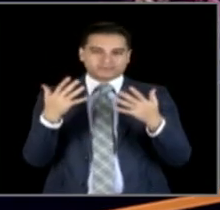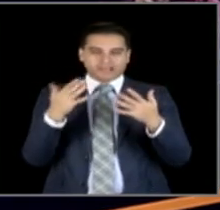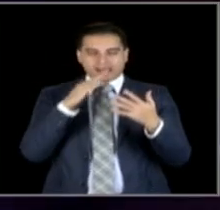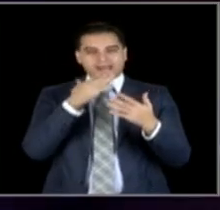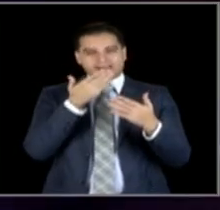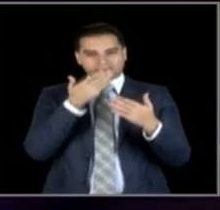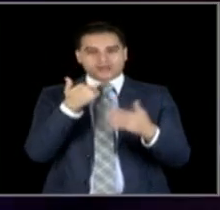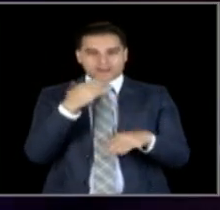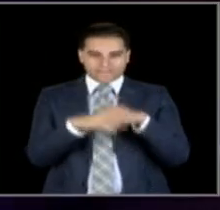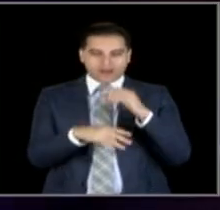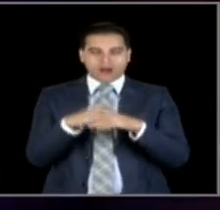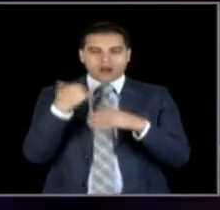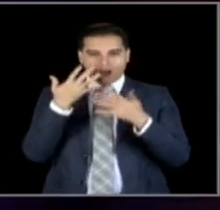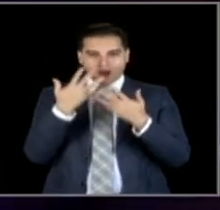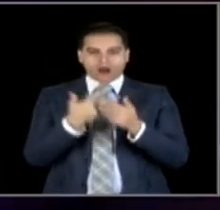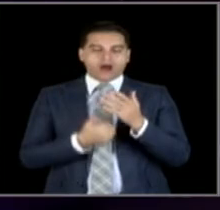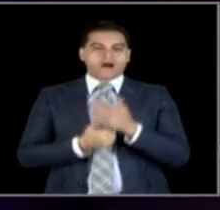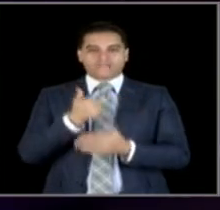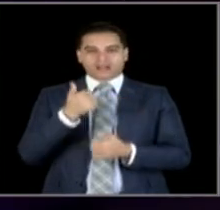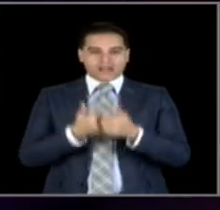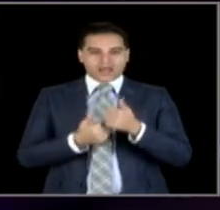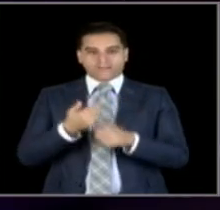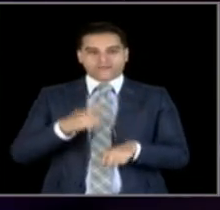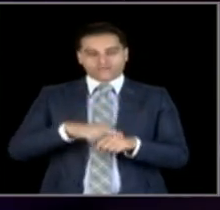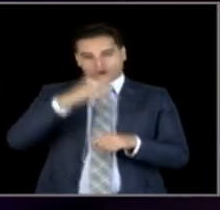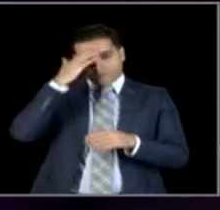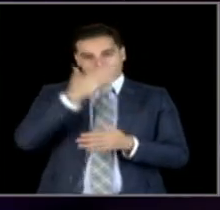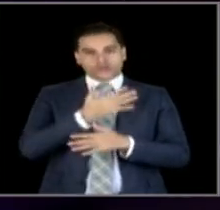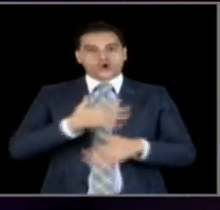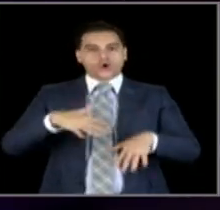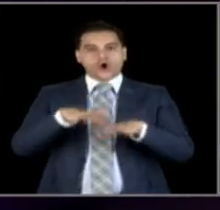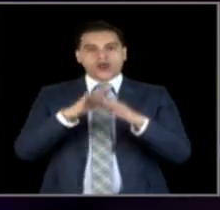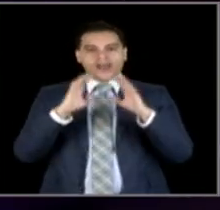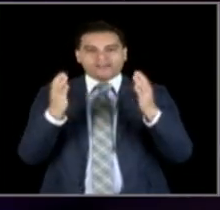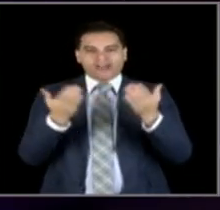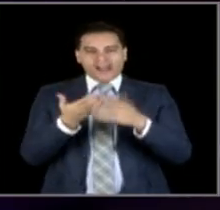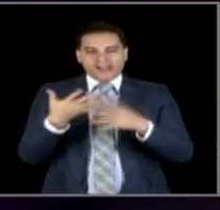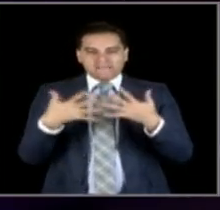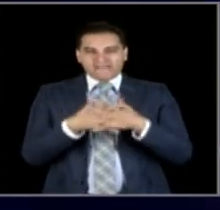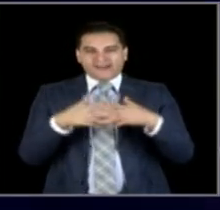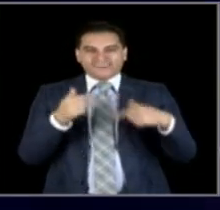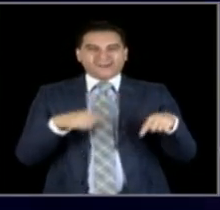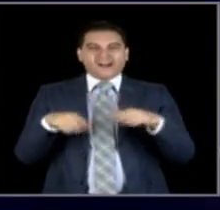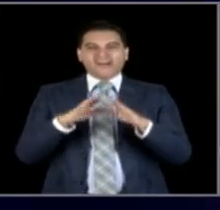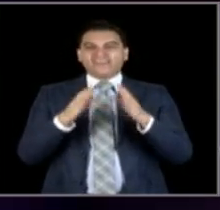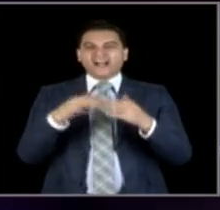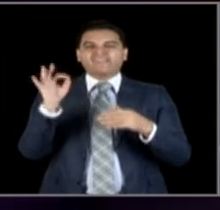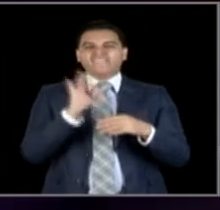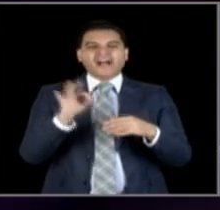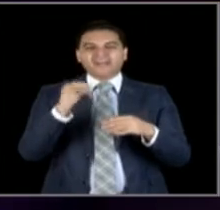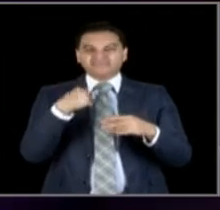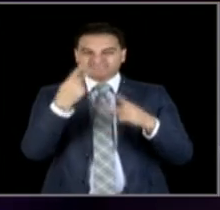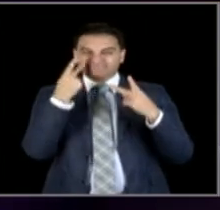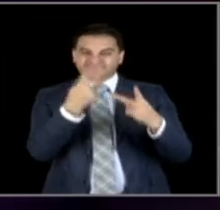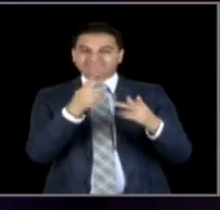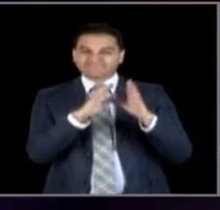لله ان انا بلعب على افضل لاعب، وبشكر كل الفريق اللي كان معايا. طب فين فريقك؟ ما